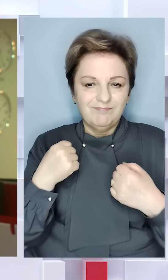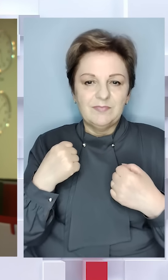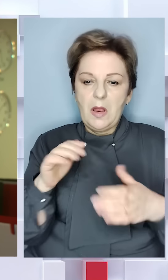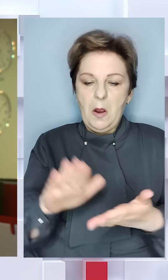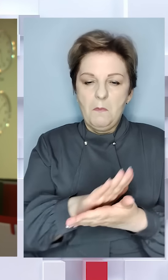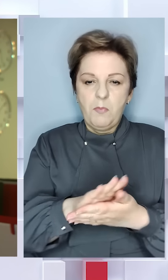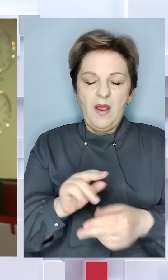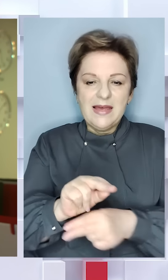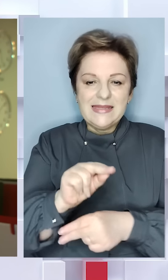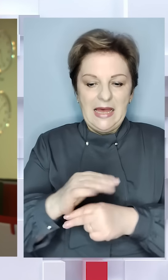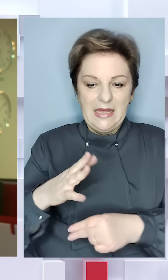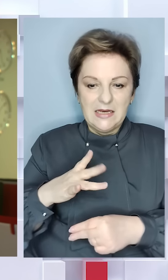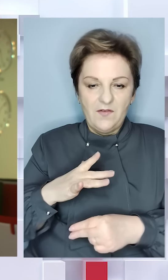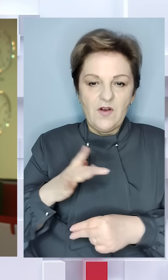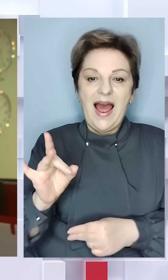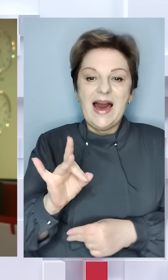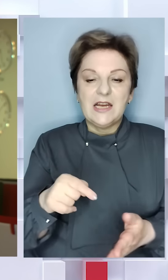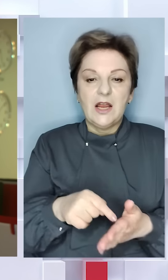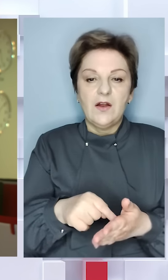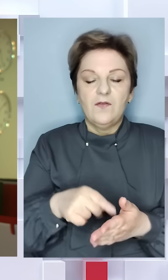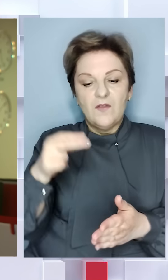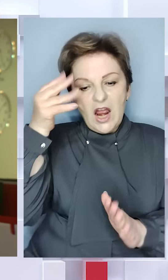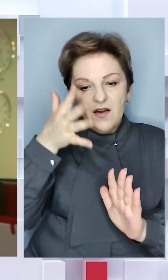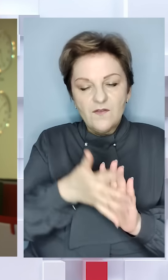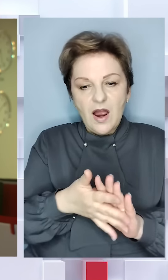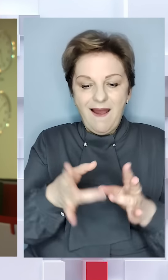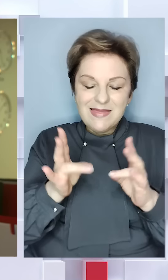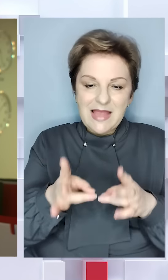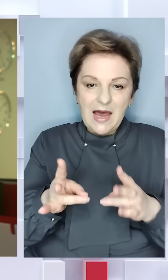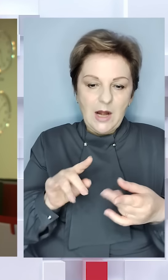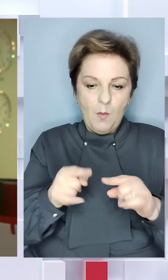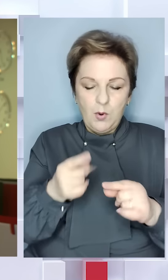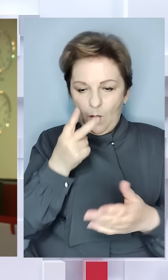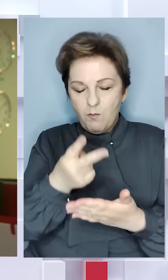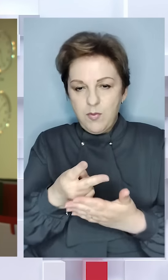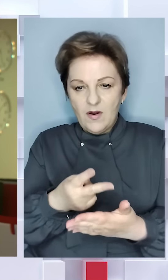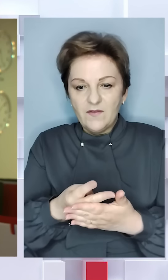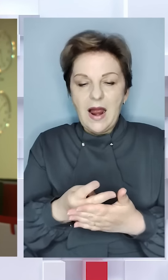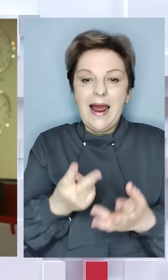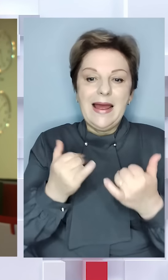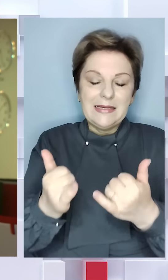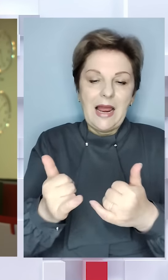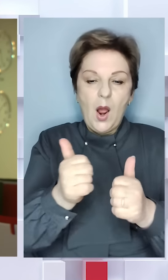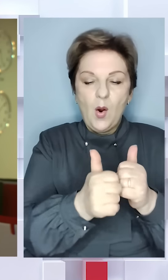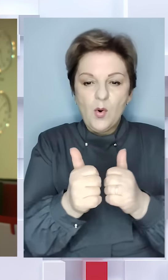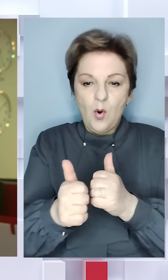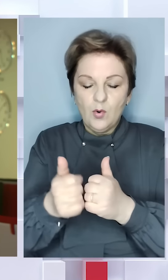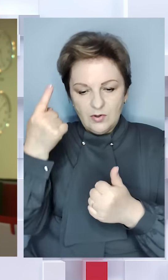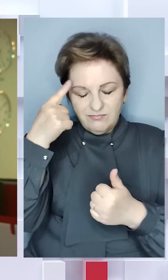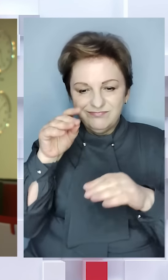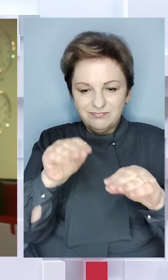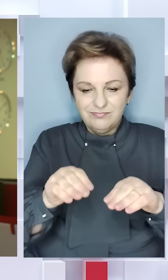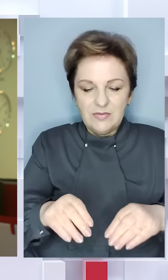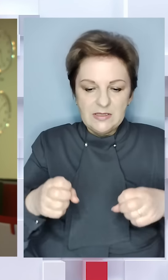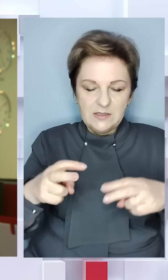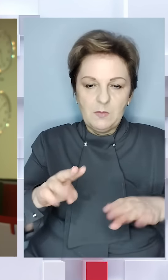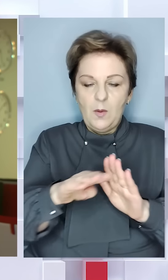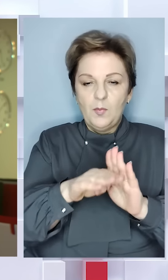безкоштовно тренує ветеранів у Рівному, вивчає їхні травми та протипоказання і для кожного розробляє спеціальну